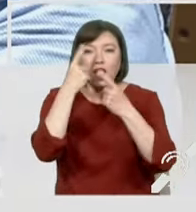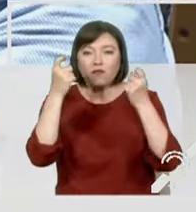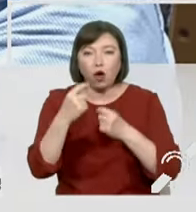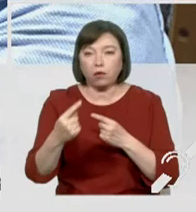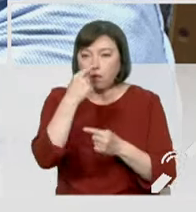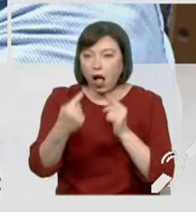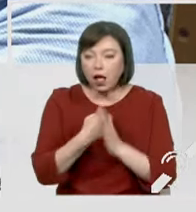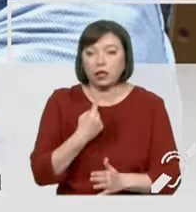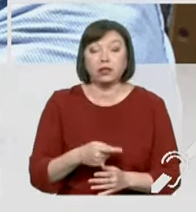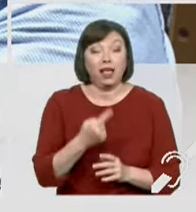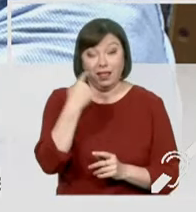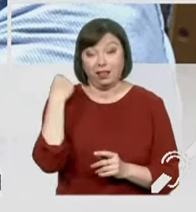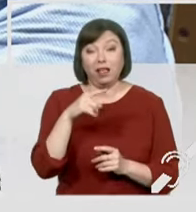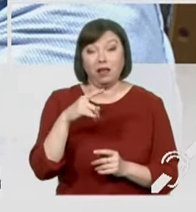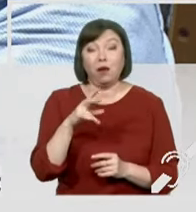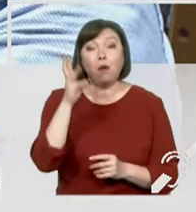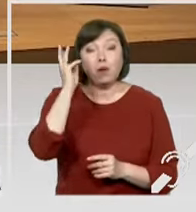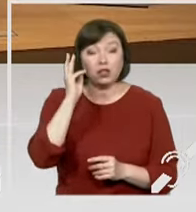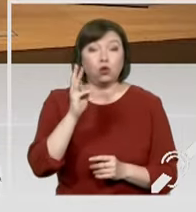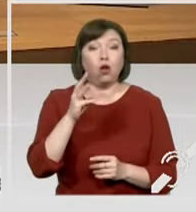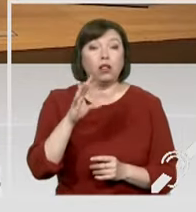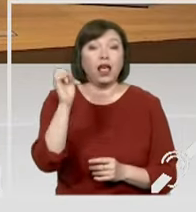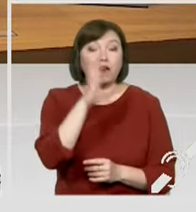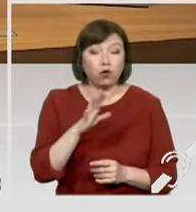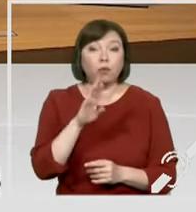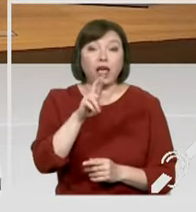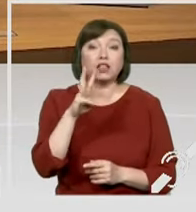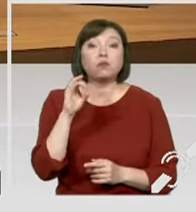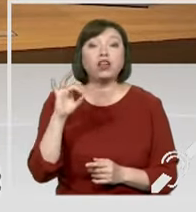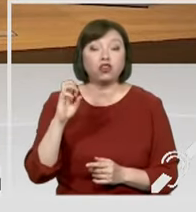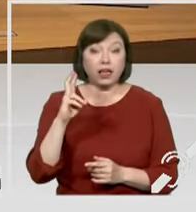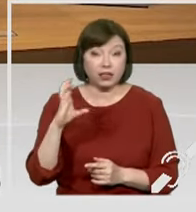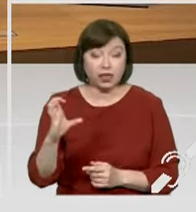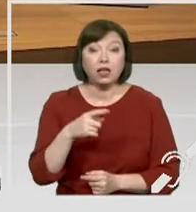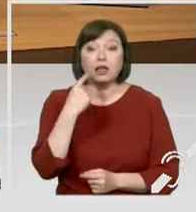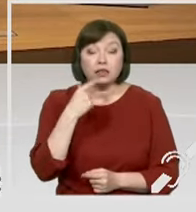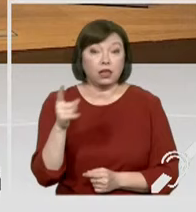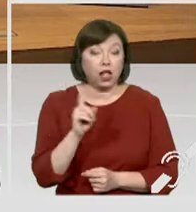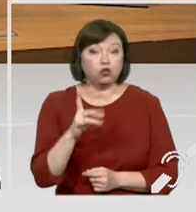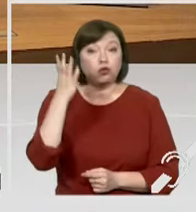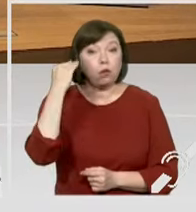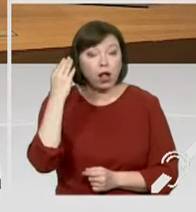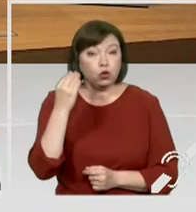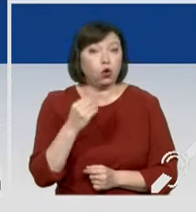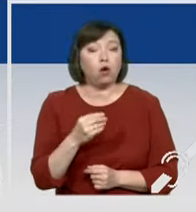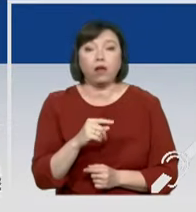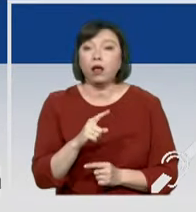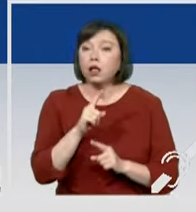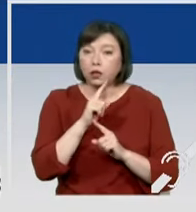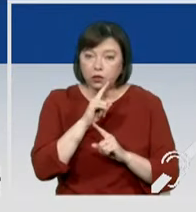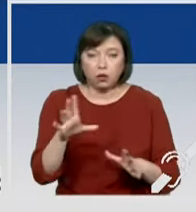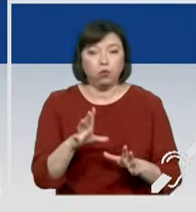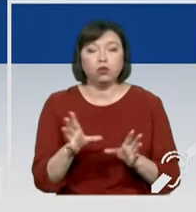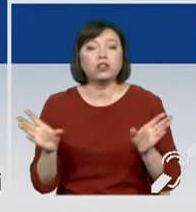Anterior, ambasadorul Uniunii Europene la Chișinău, Ianis Majeix, a declarat la postul nostru de televiziune că Republica Moldova nu va merge la pachet